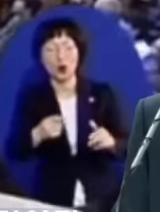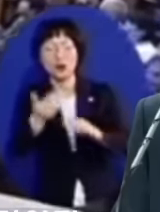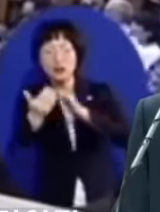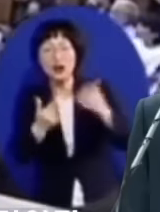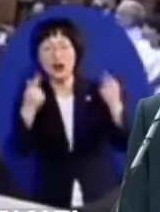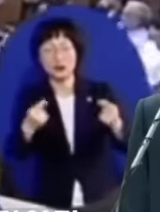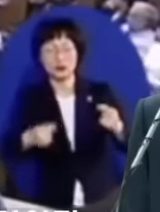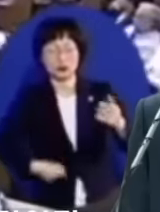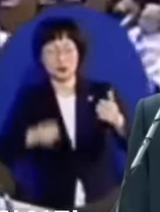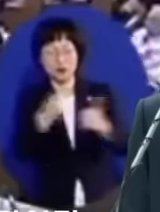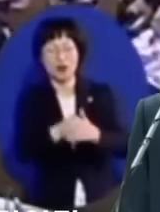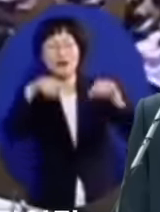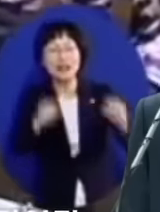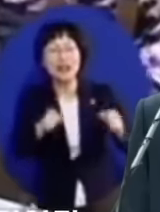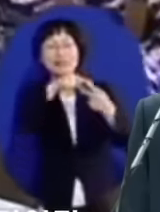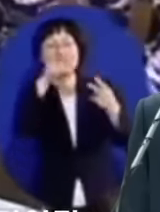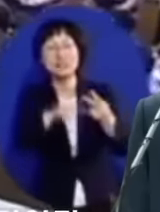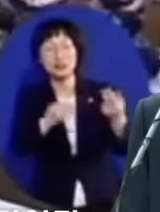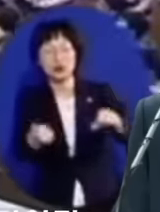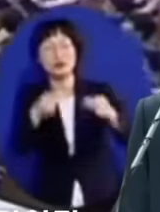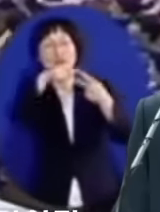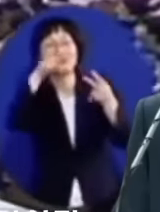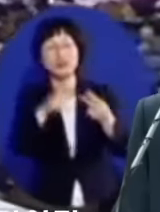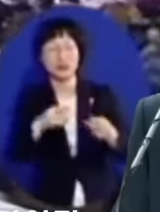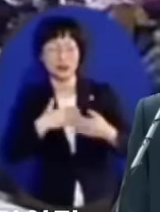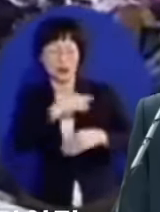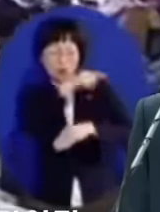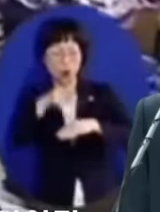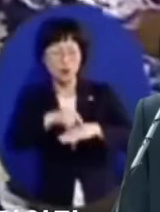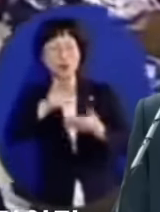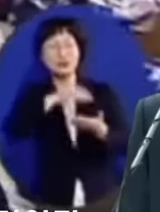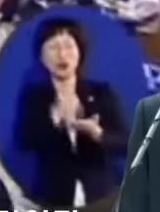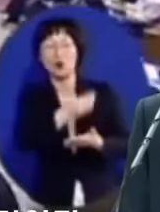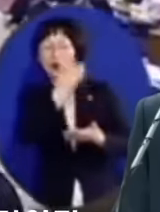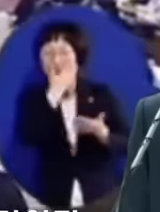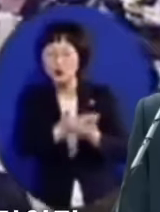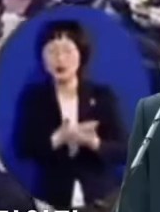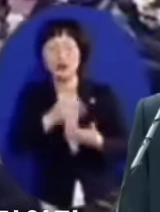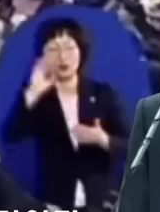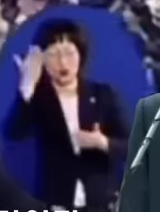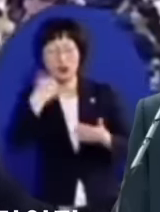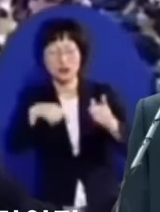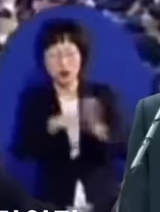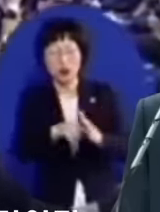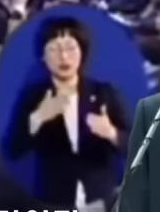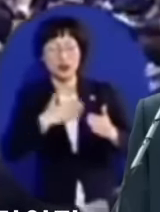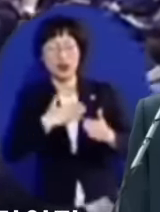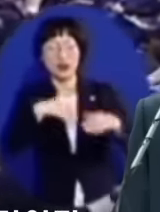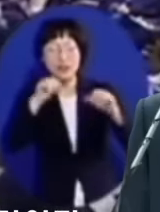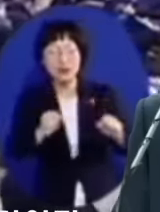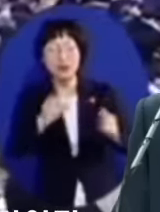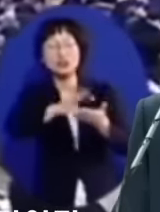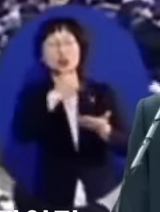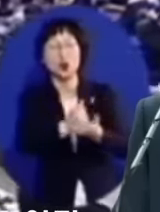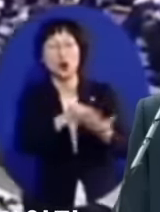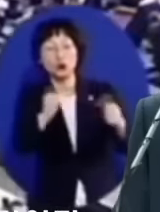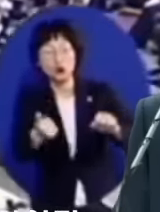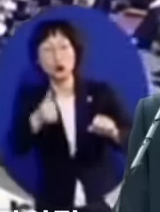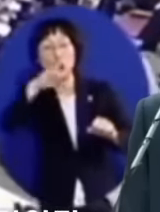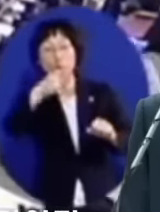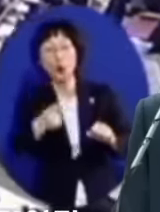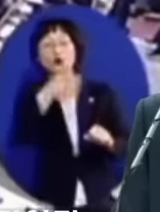담대하여 살든지 죽든지 내 몸에서 그리스도가 존귀하게 되게 하려 하느니 이는 내게 사는 것이 그리스도니 죽는 것도